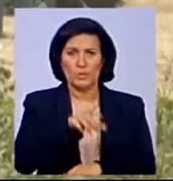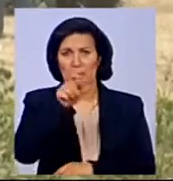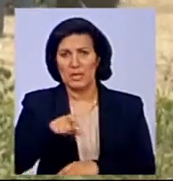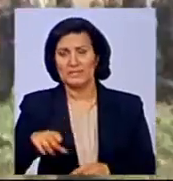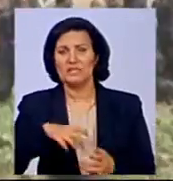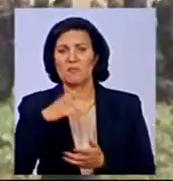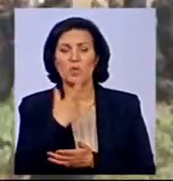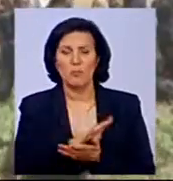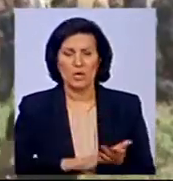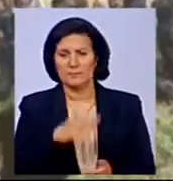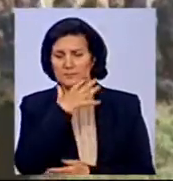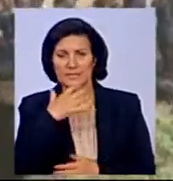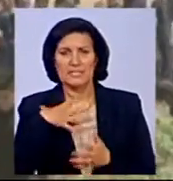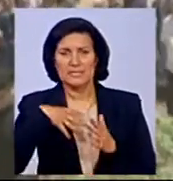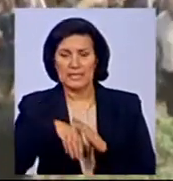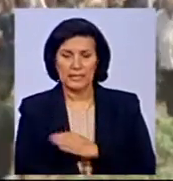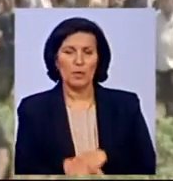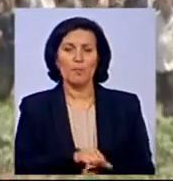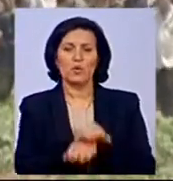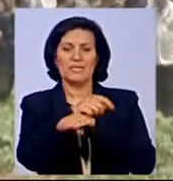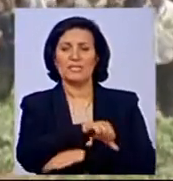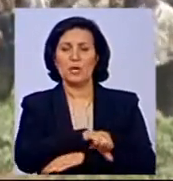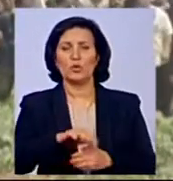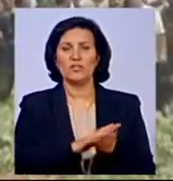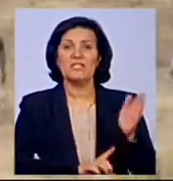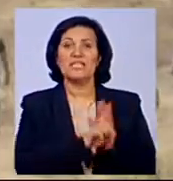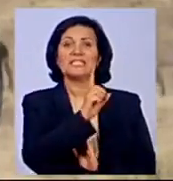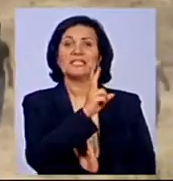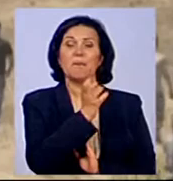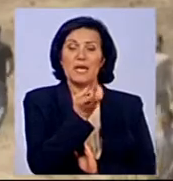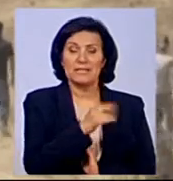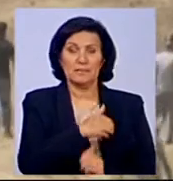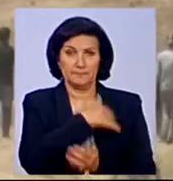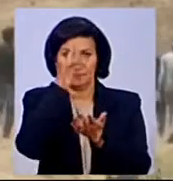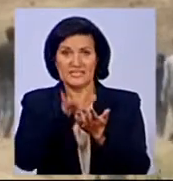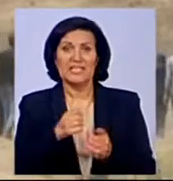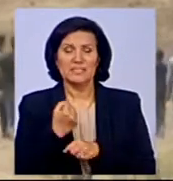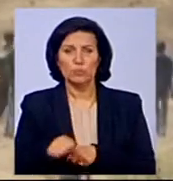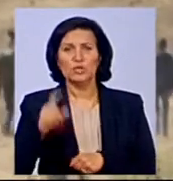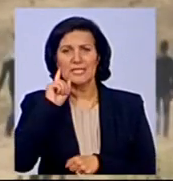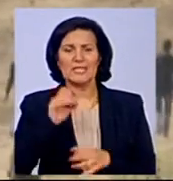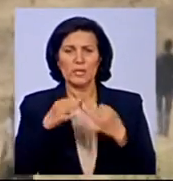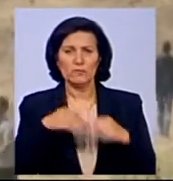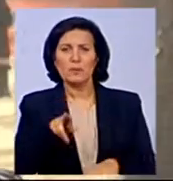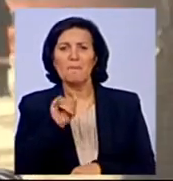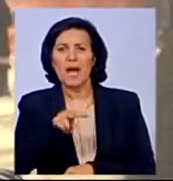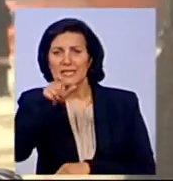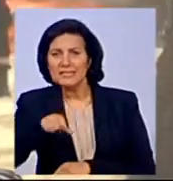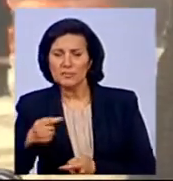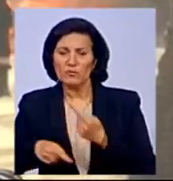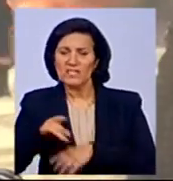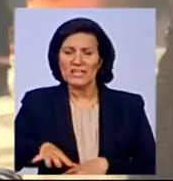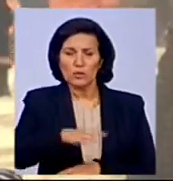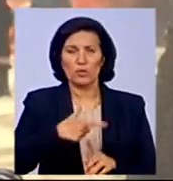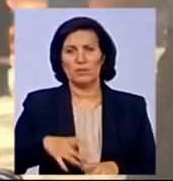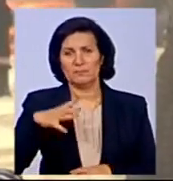були поранені, десятки загинули. Протести на кордоні тривають з кінця березня і мають на меті змусити Ізраїль дозволити палестинцям повернутися на території,